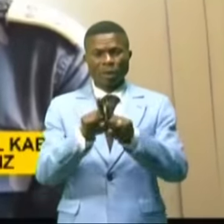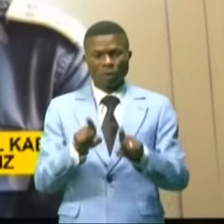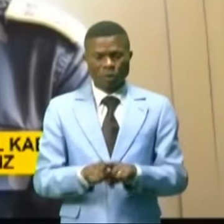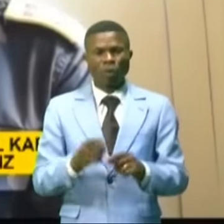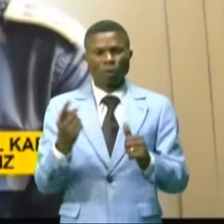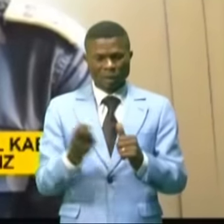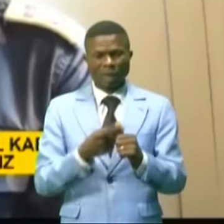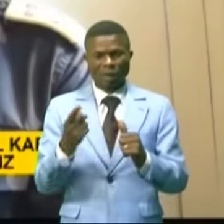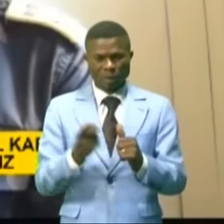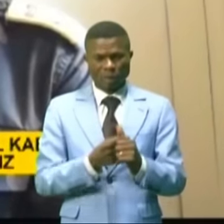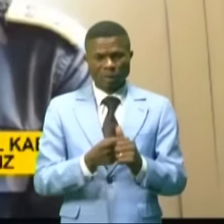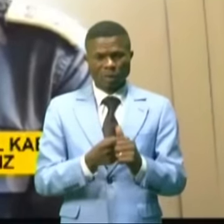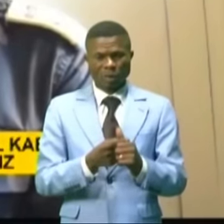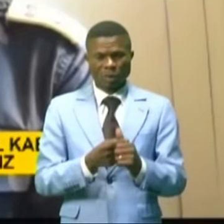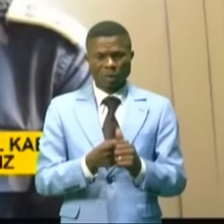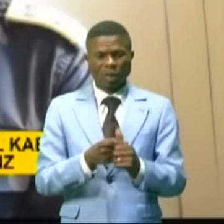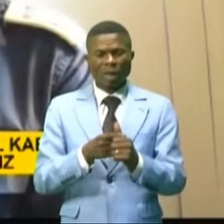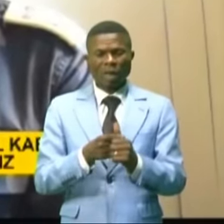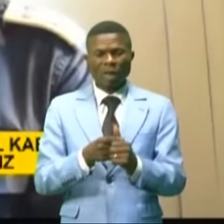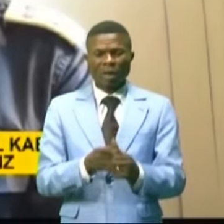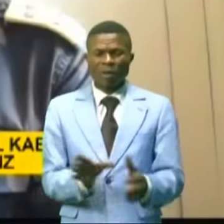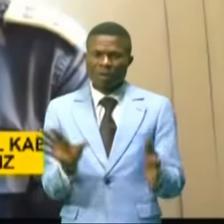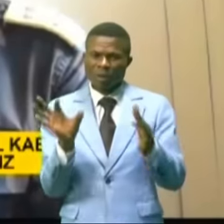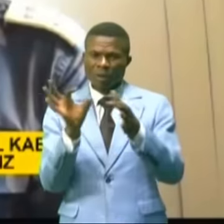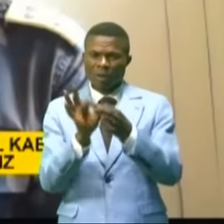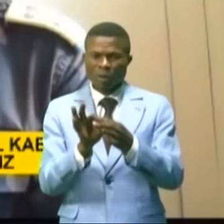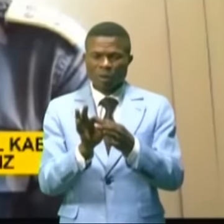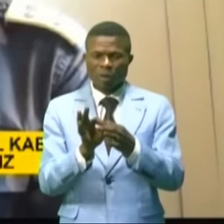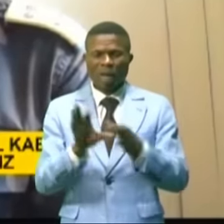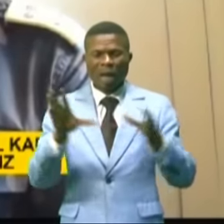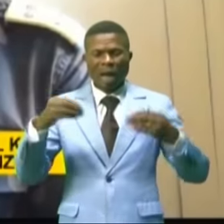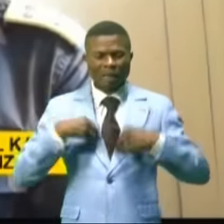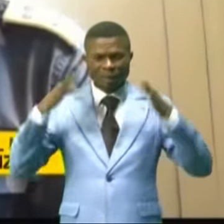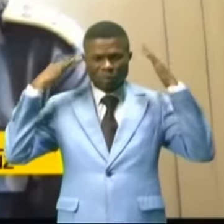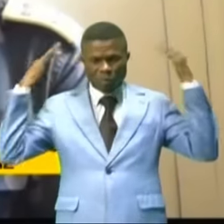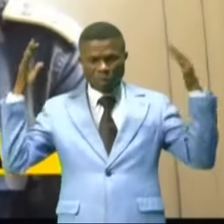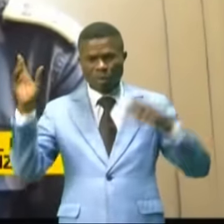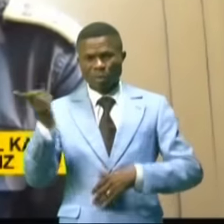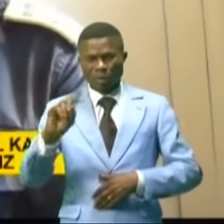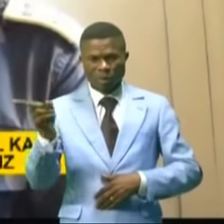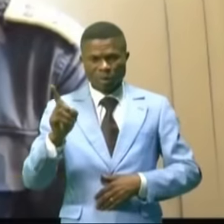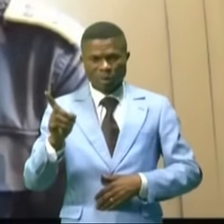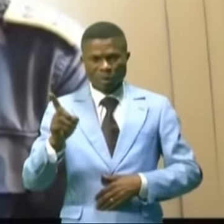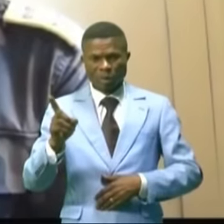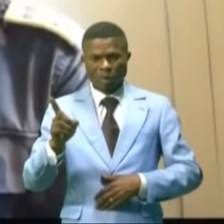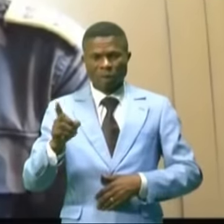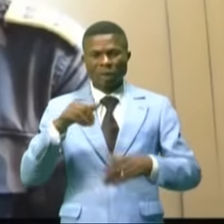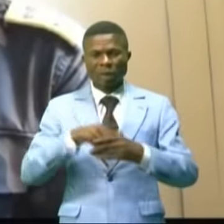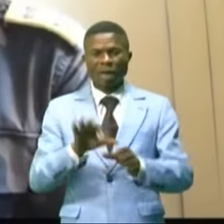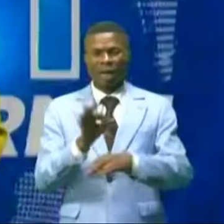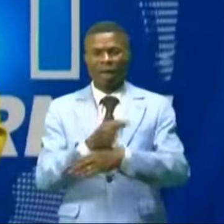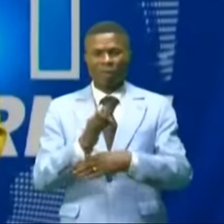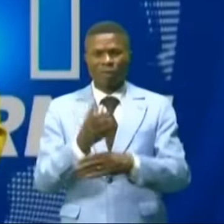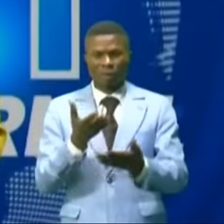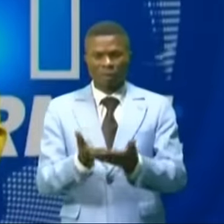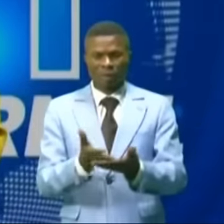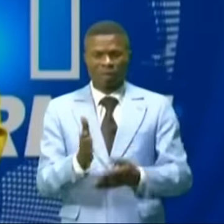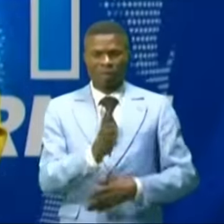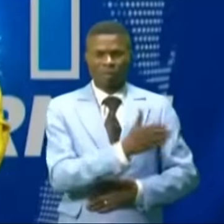surtout de ne pas se fier aux rumeurs qui fait sur qu'il est l'ennemi dans les réseaux sociaux.